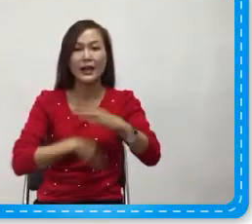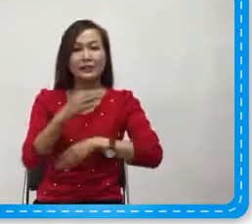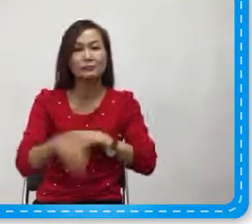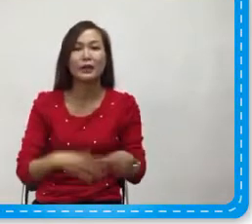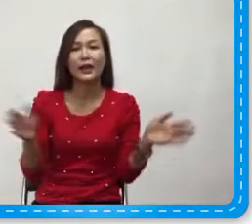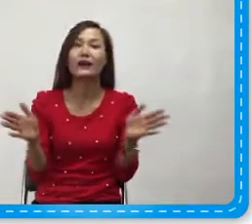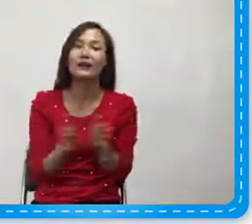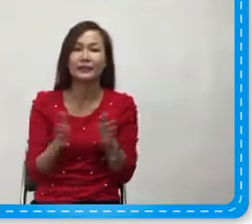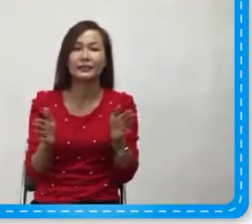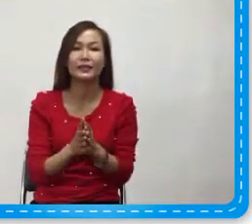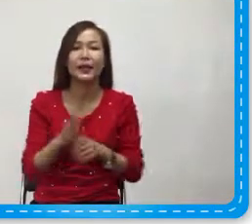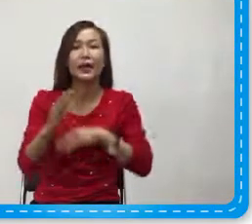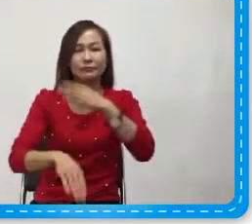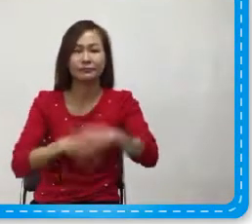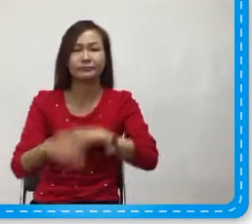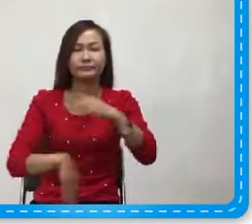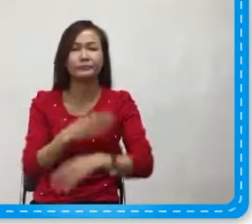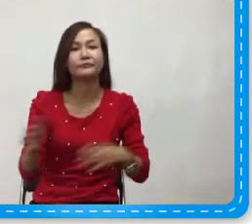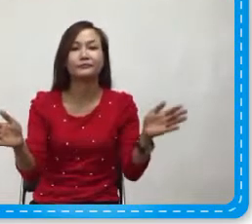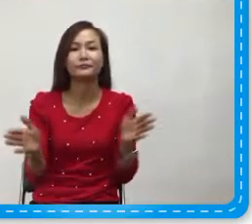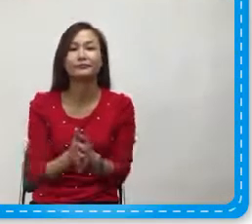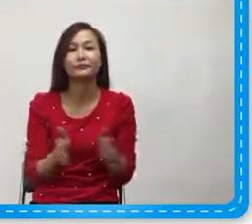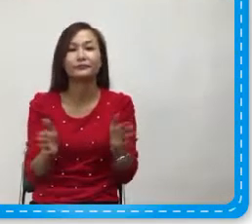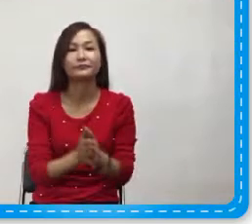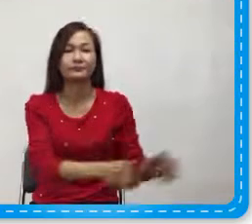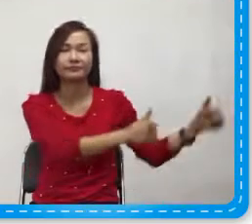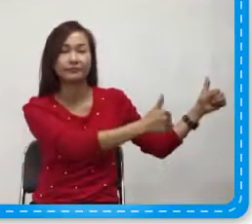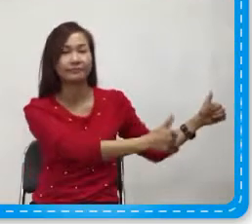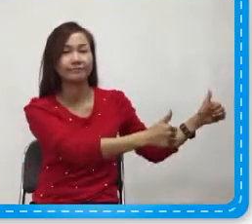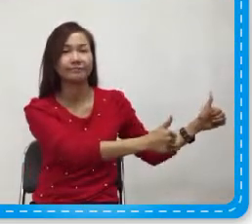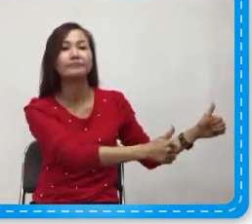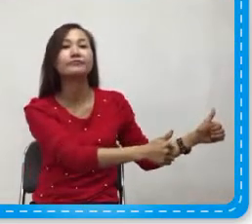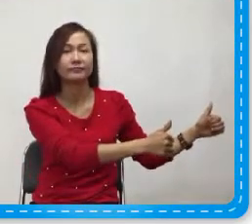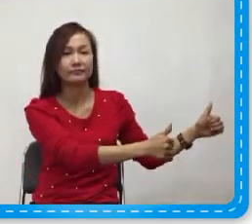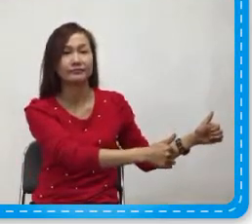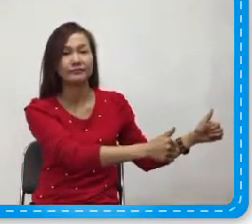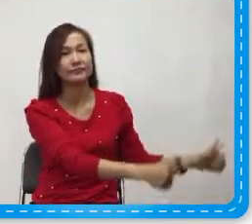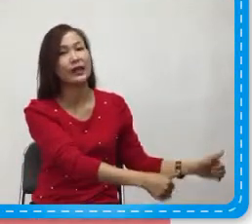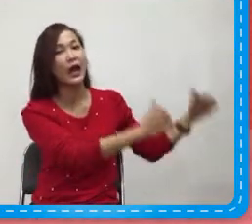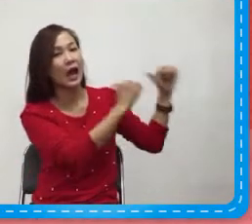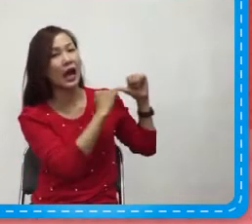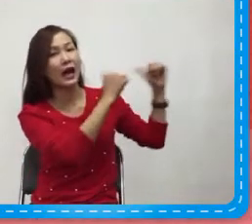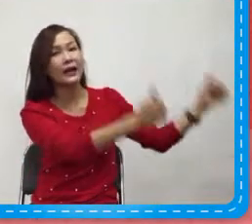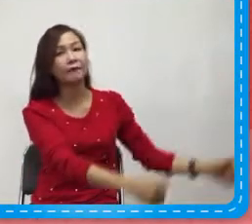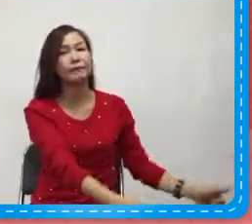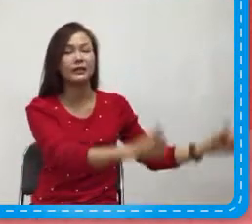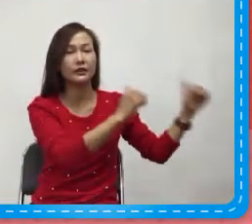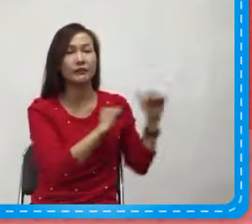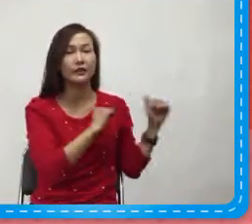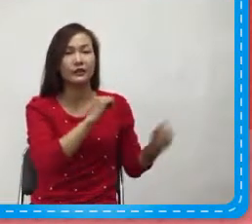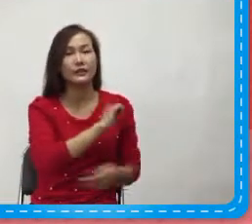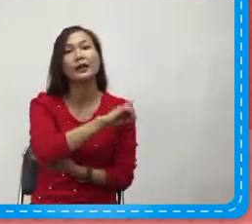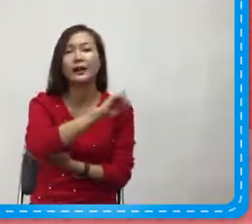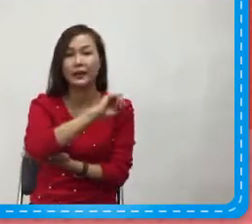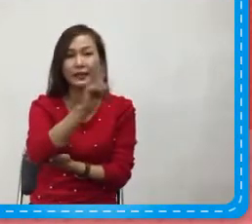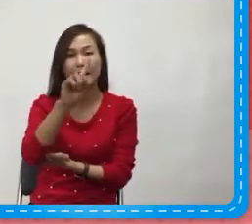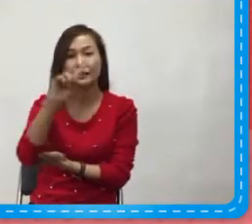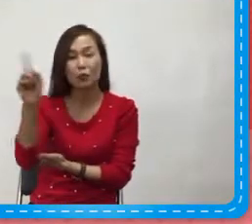알아맞히기 게임하자 알아맞히기 게임하자 내가 먼저 할게